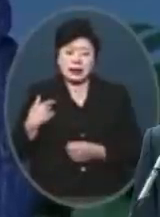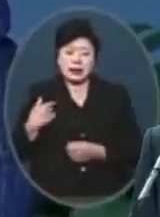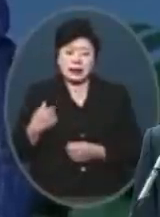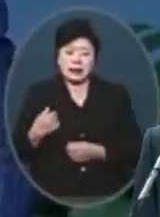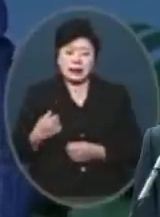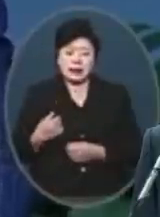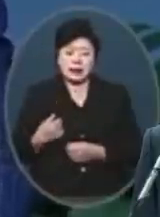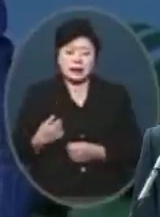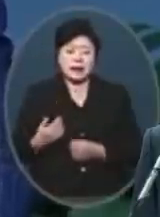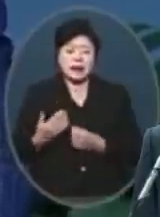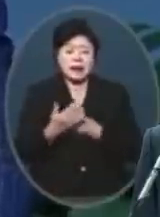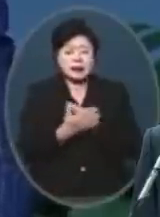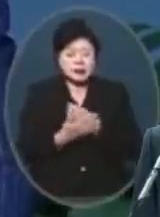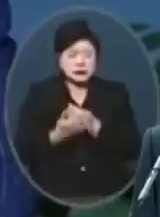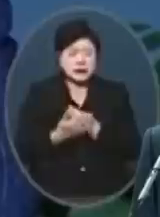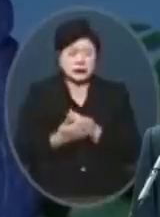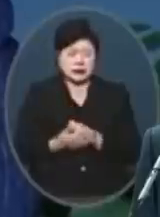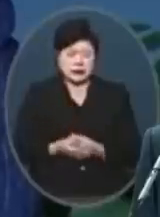은혜인 것입니다.